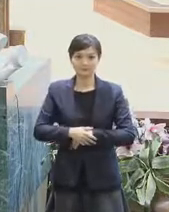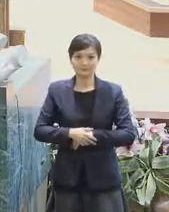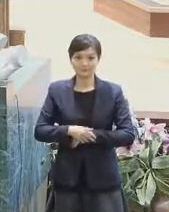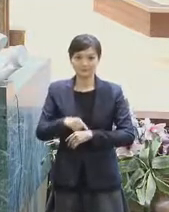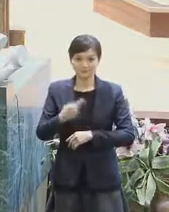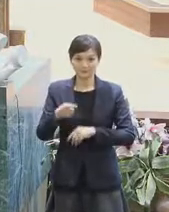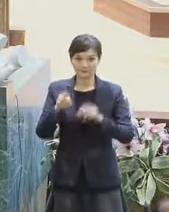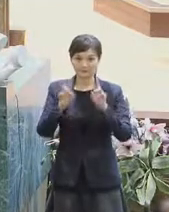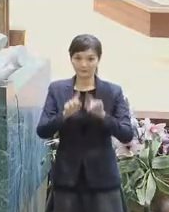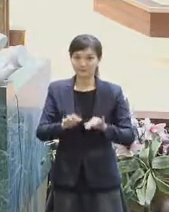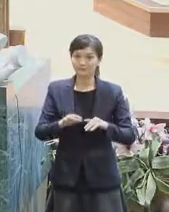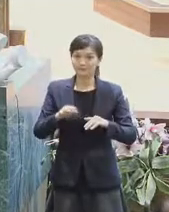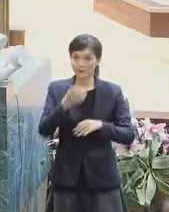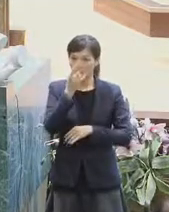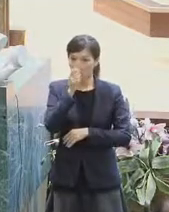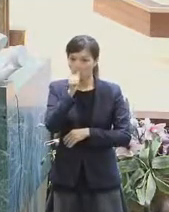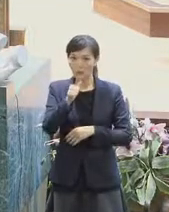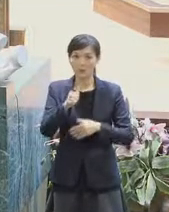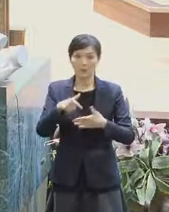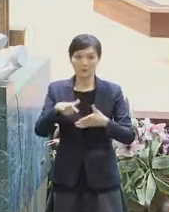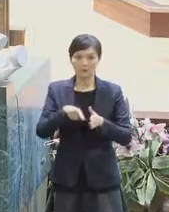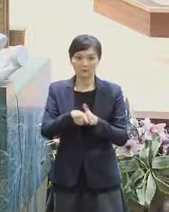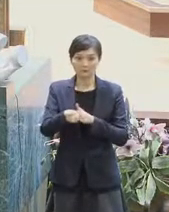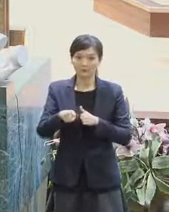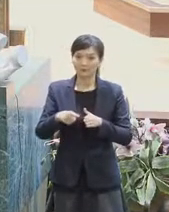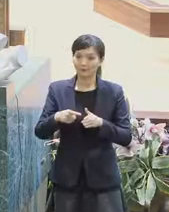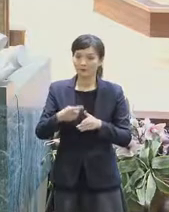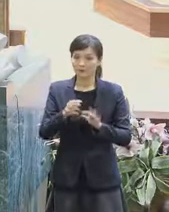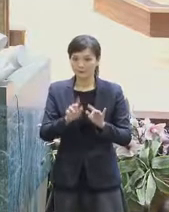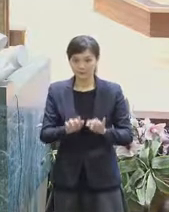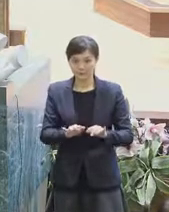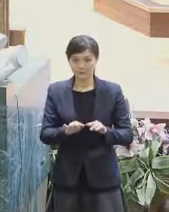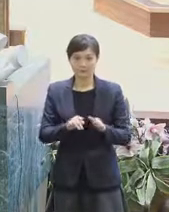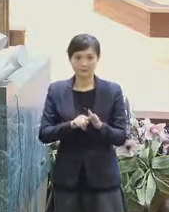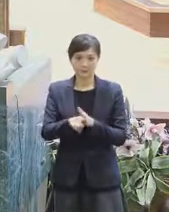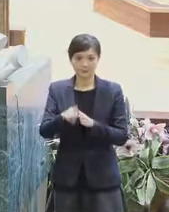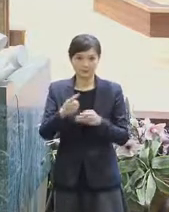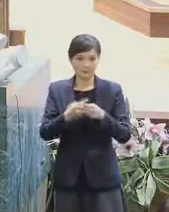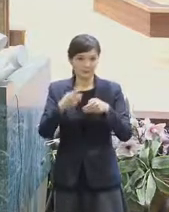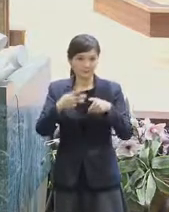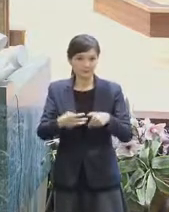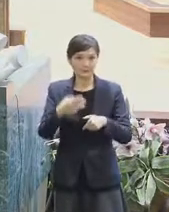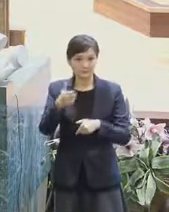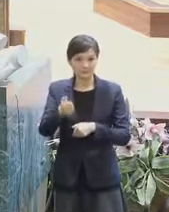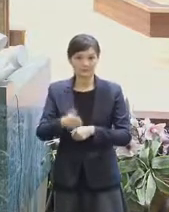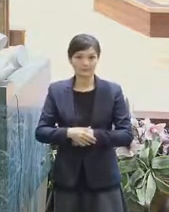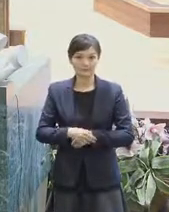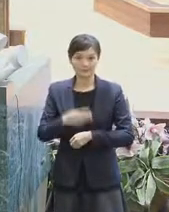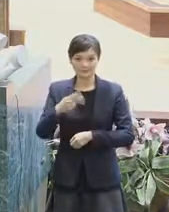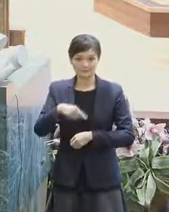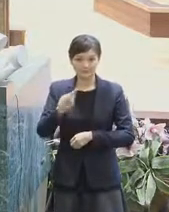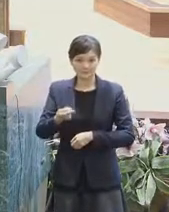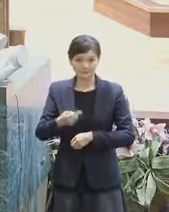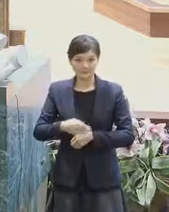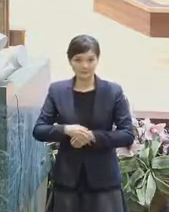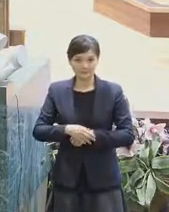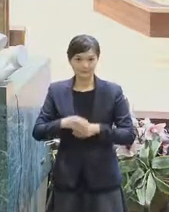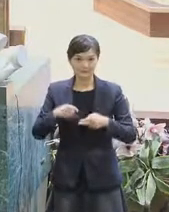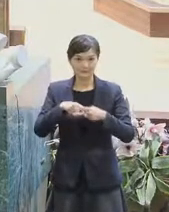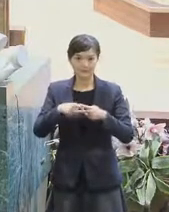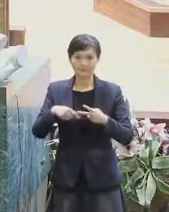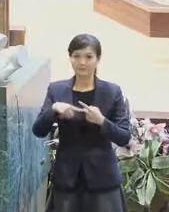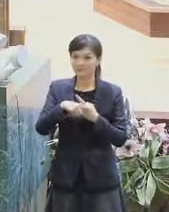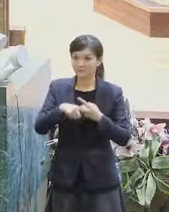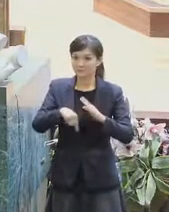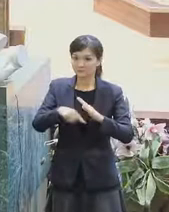的电脑与游戏发展科学学士学位学程洪俊明系主任，最后还有民生公共物联网和工研院微系统